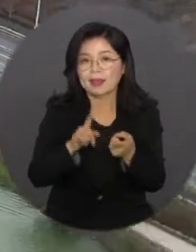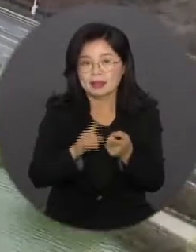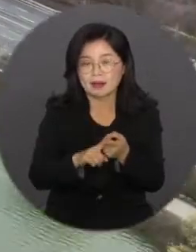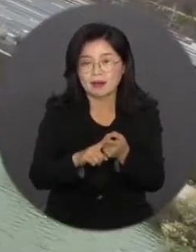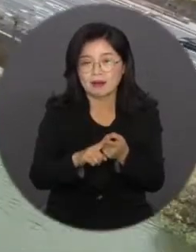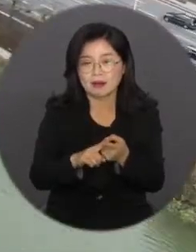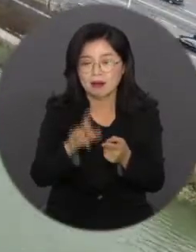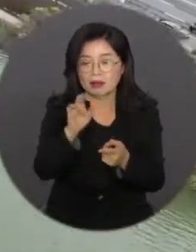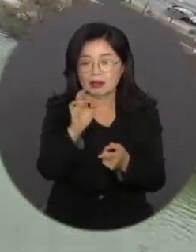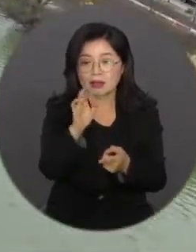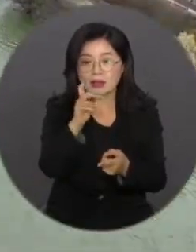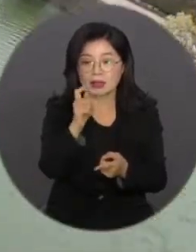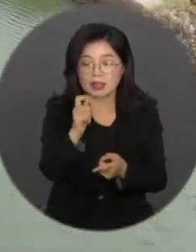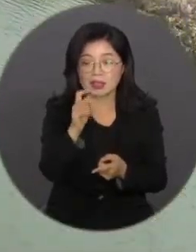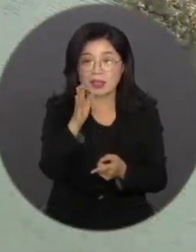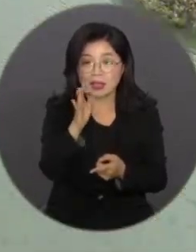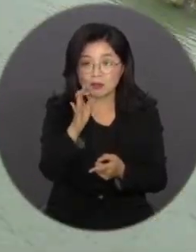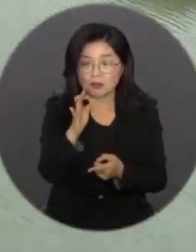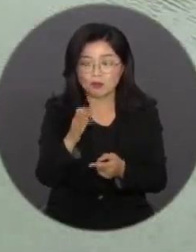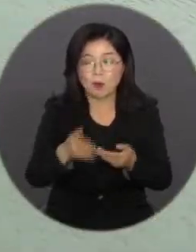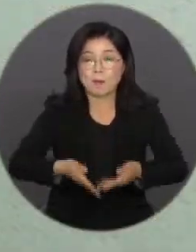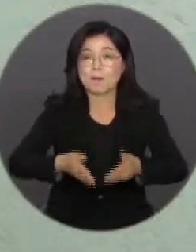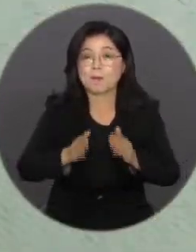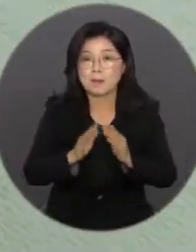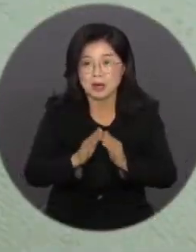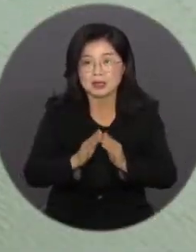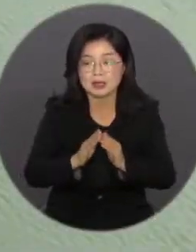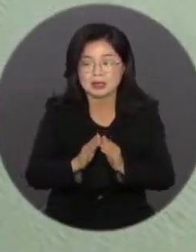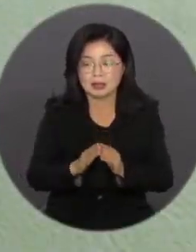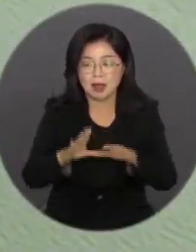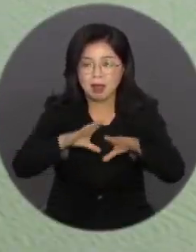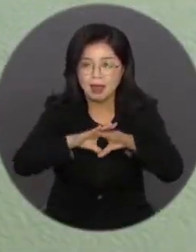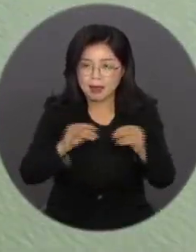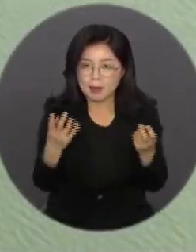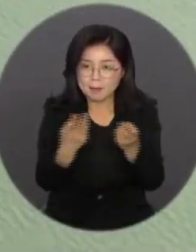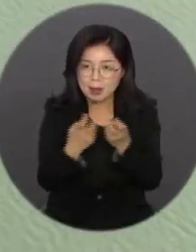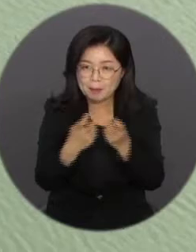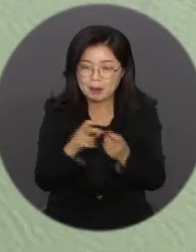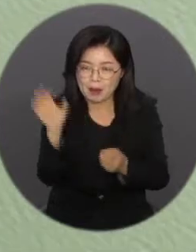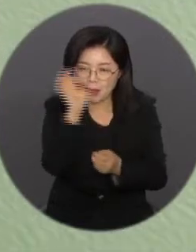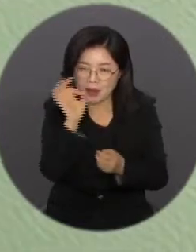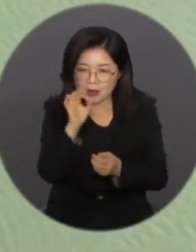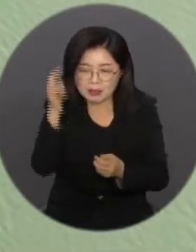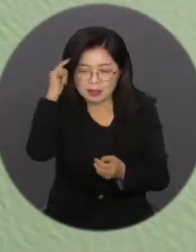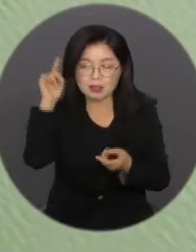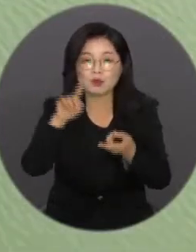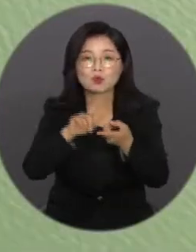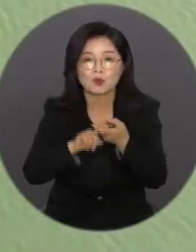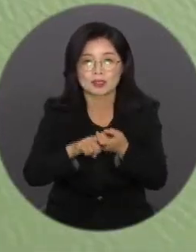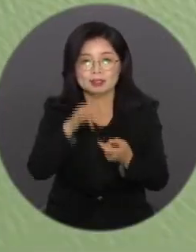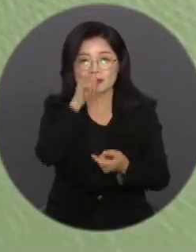TF를 구성해 구체적인 논의를 이어가기로 해 합리적인 개선 대책이 마련될지 주목됩니다. MBC 뉴스 김영창입니다.